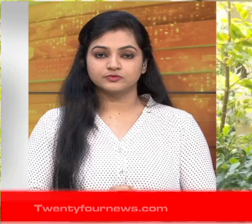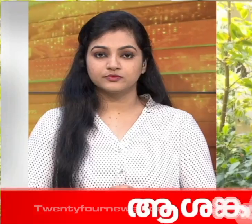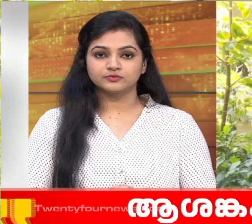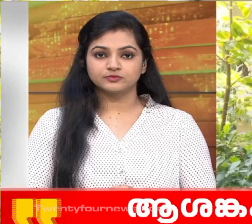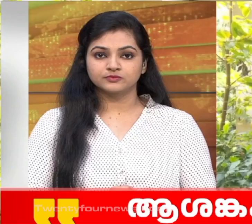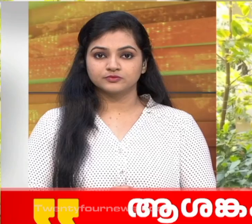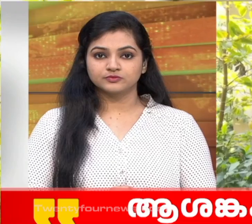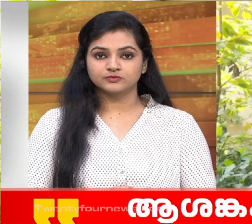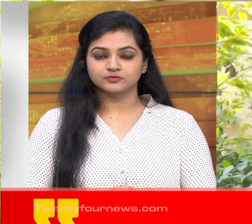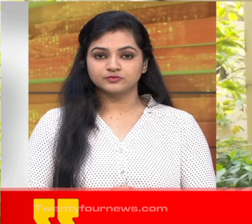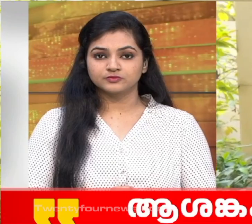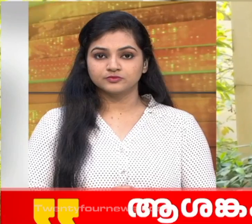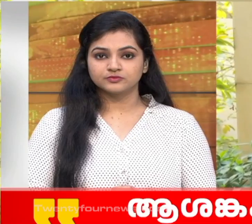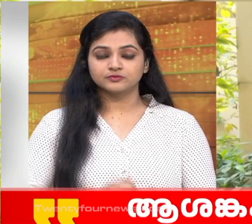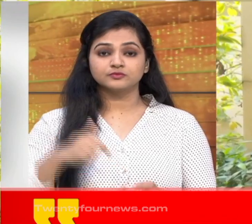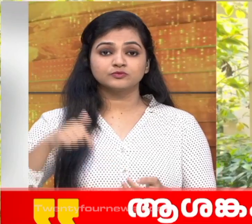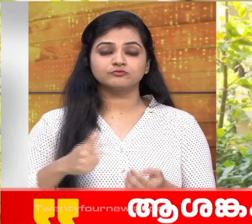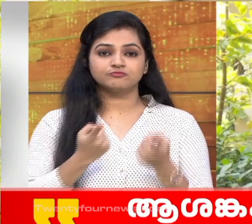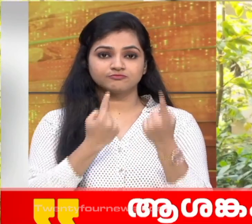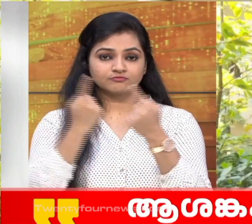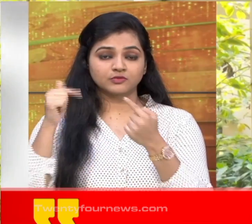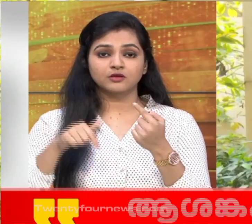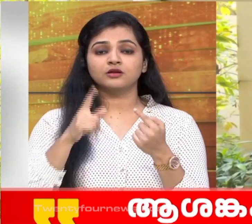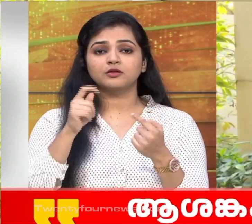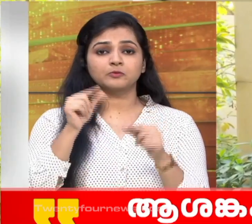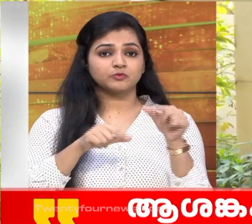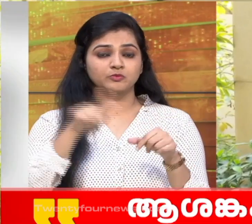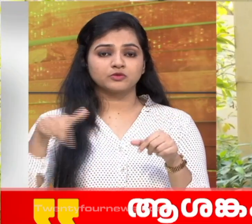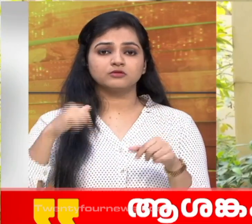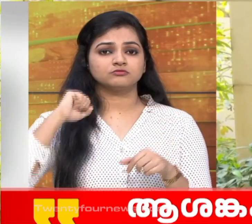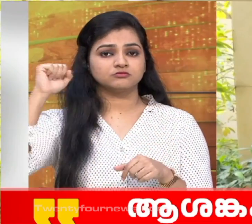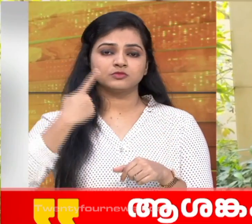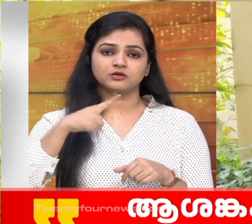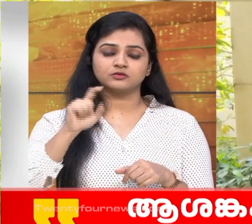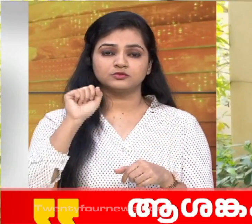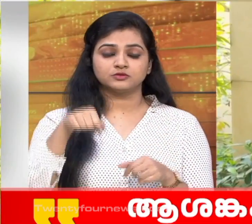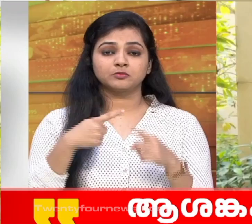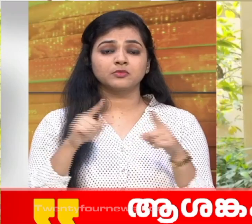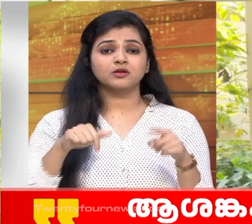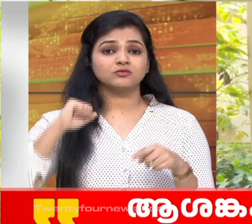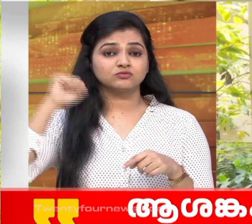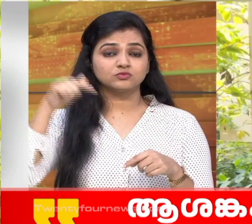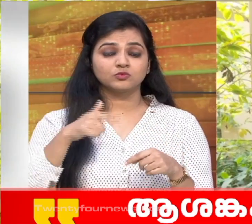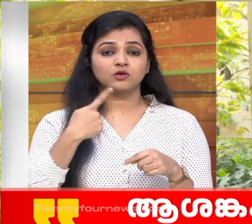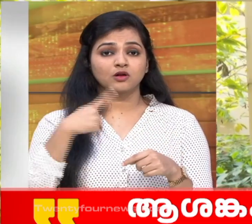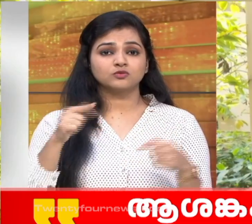Protests that are going on, yes, democratic right, people have the right to protest, but all protests need not be on right